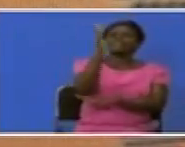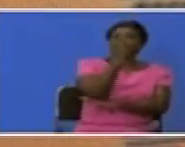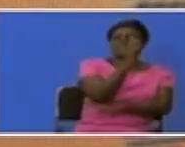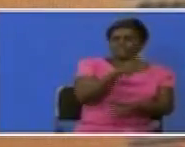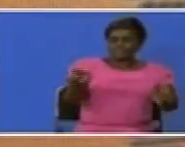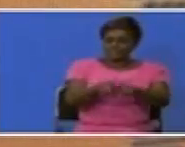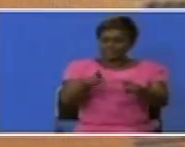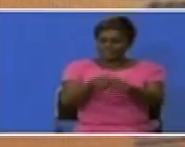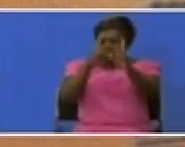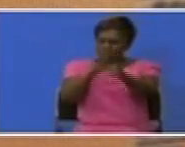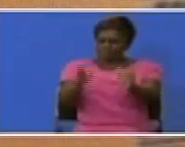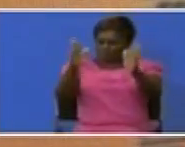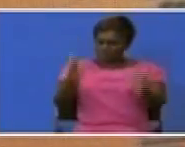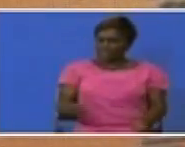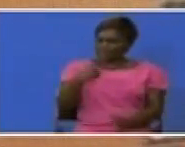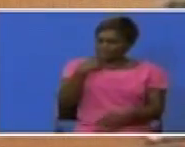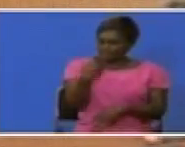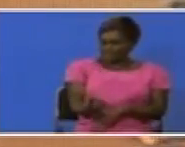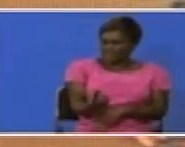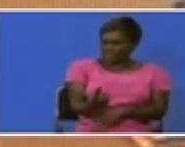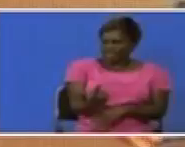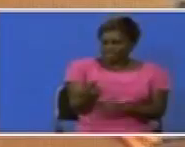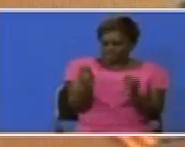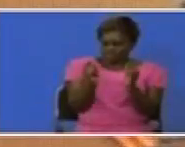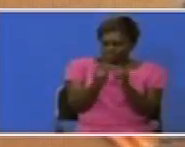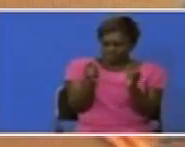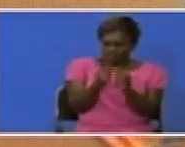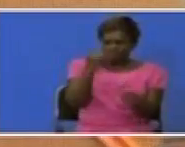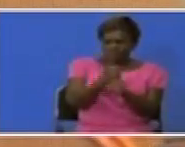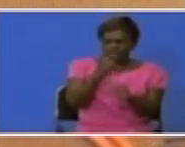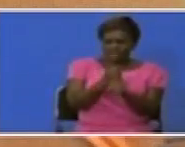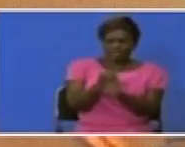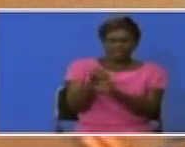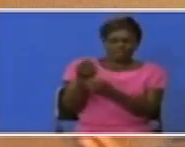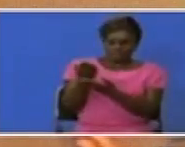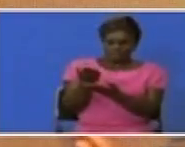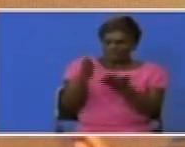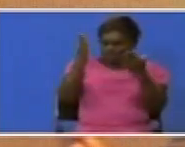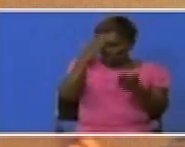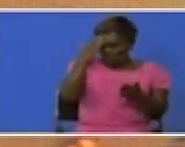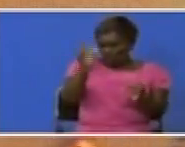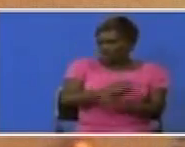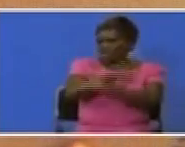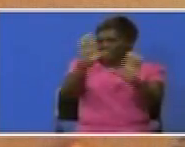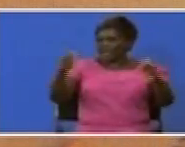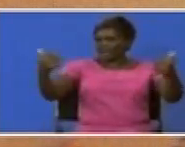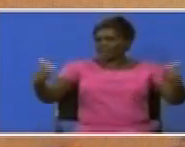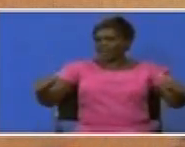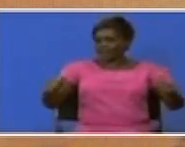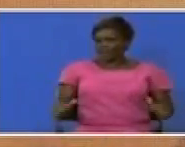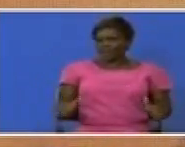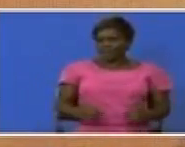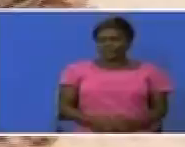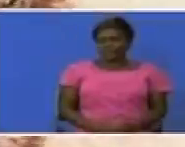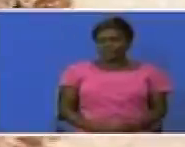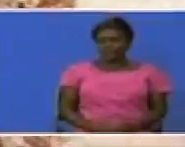kama anavyoarifu mwanahabari wetu Lofti Matambo, wadudu waliotengeneza bidhaa hiyo bado hawajaeleweka vyema.